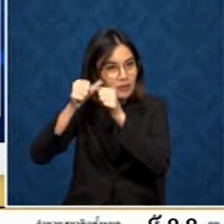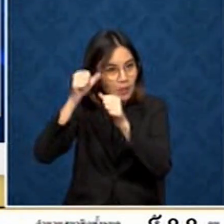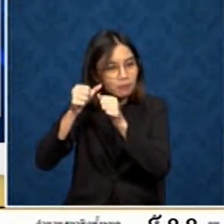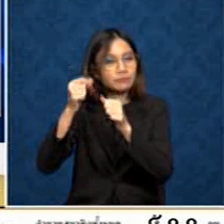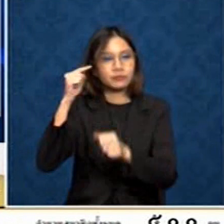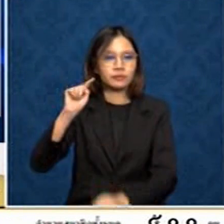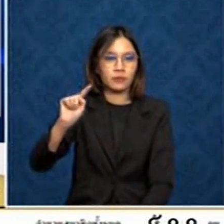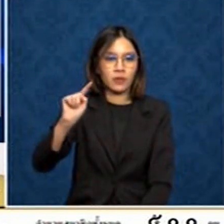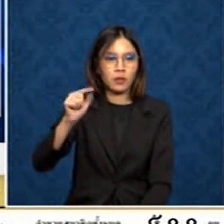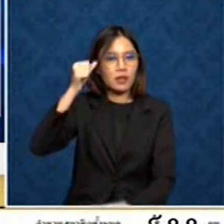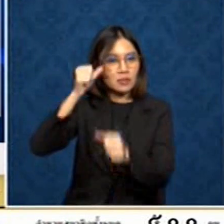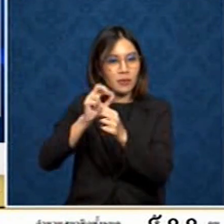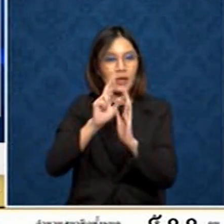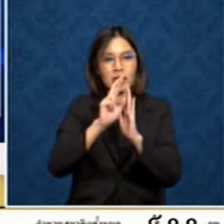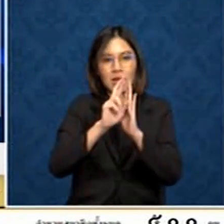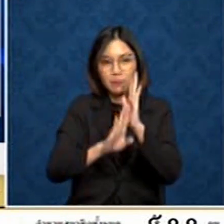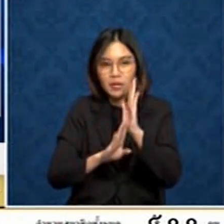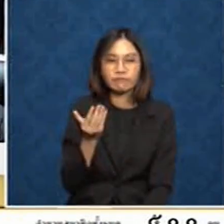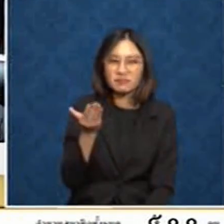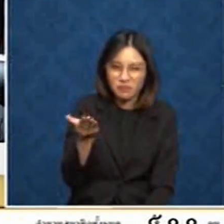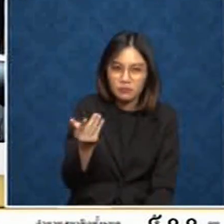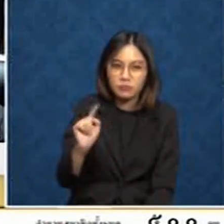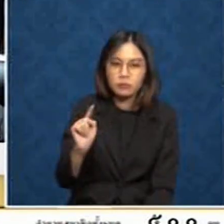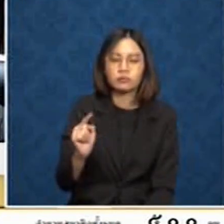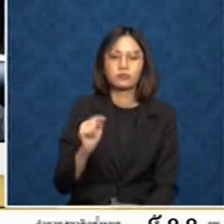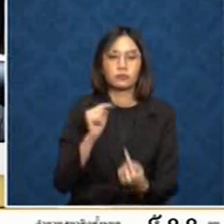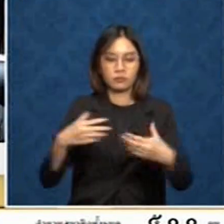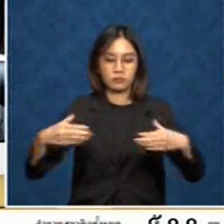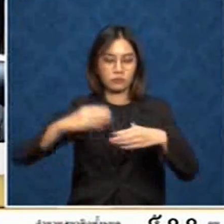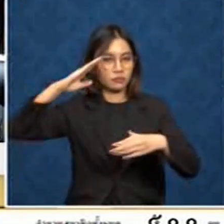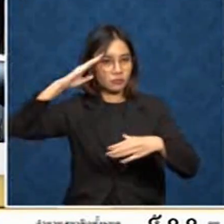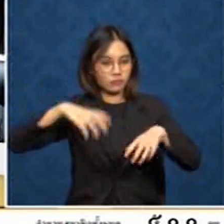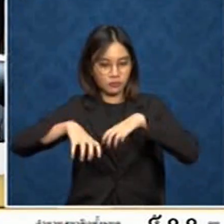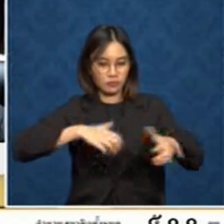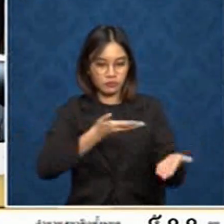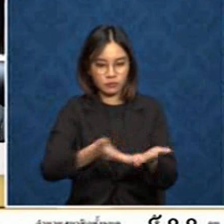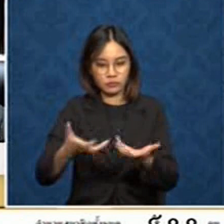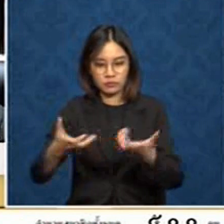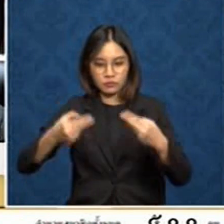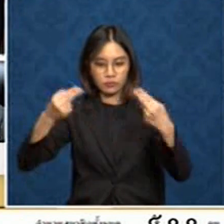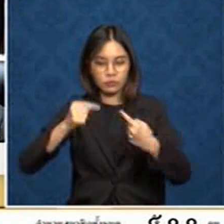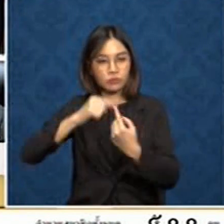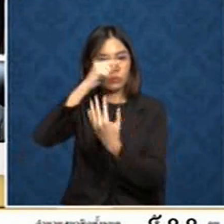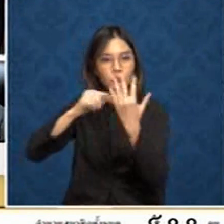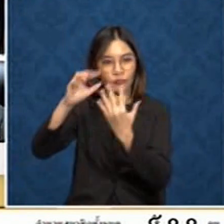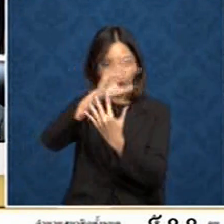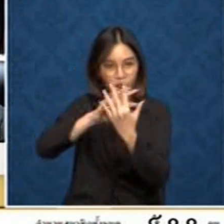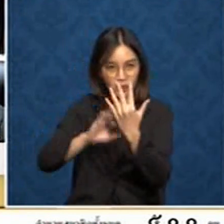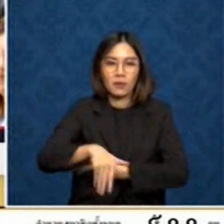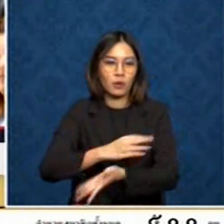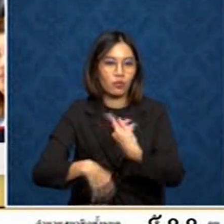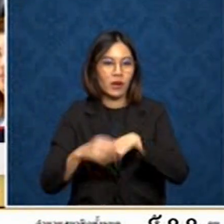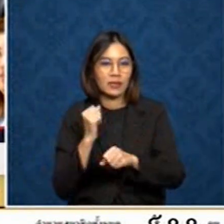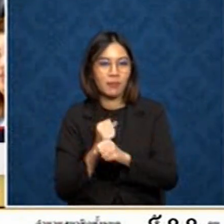2603ล้านบาทคิดเป็น1.31เรื่องนี้คุณวิโรธมองว่าเป็นงบที่เพิ่มขึ้นในส่วนที่ไม่สอดคล้องกับ